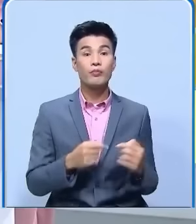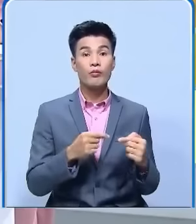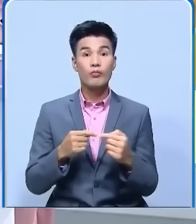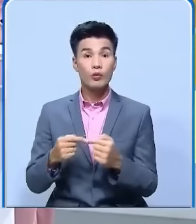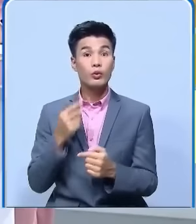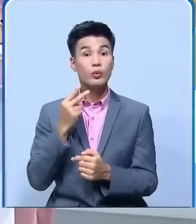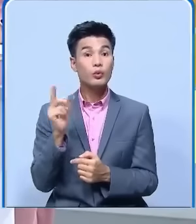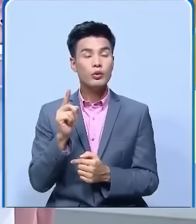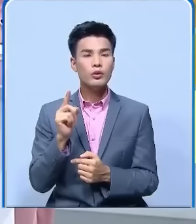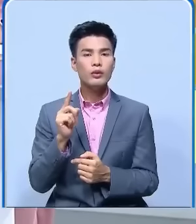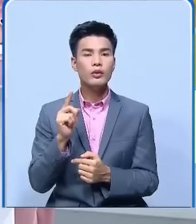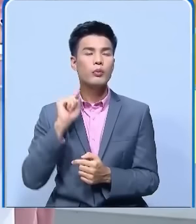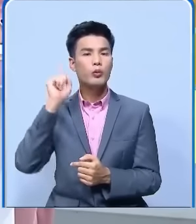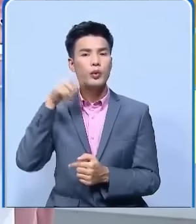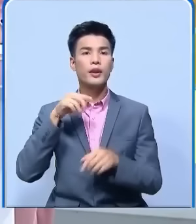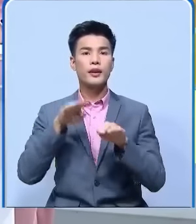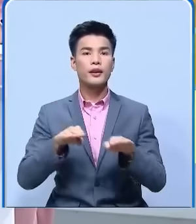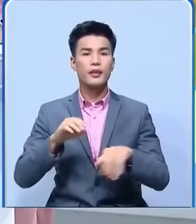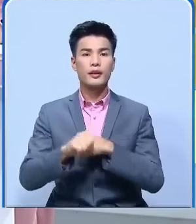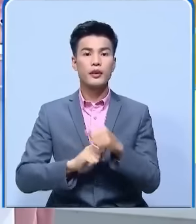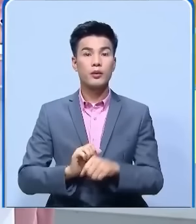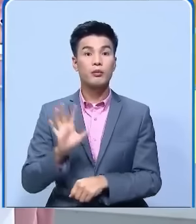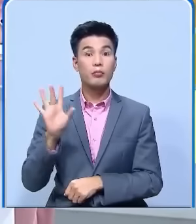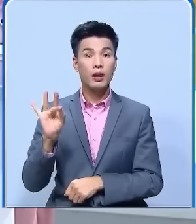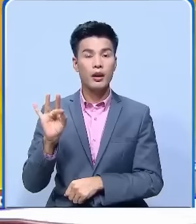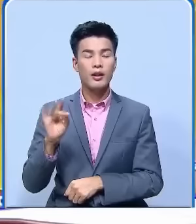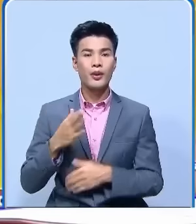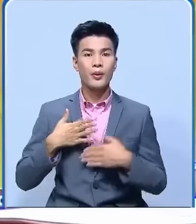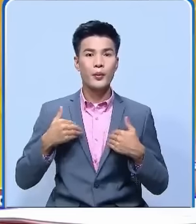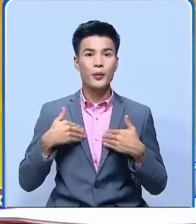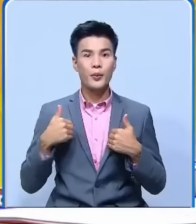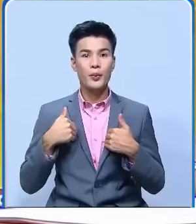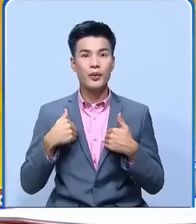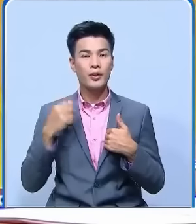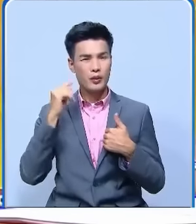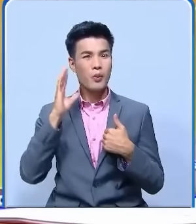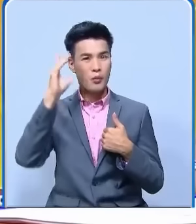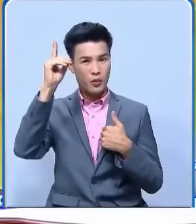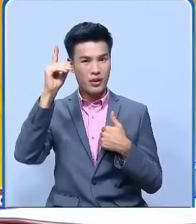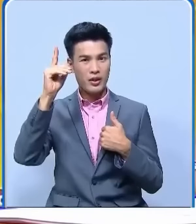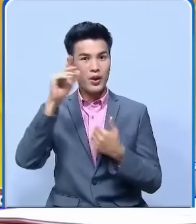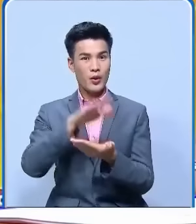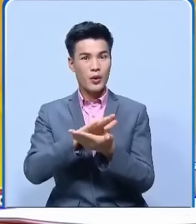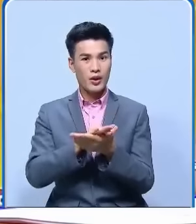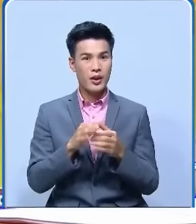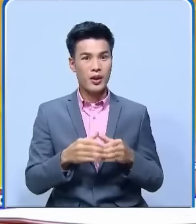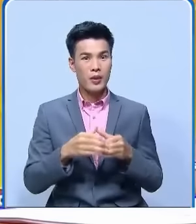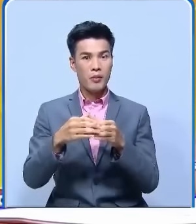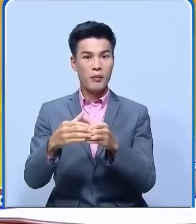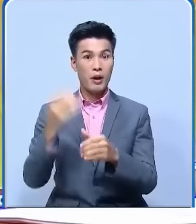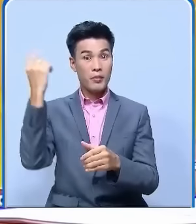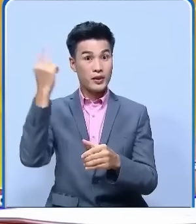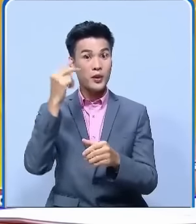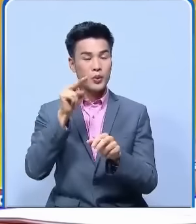เป็นเรื่องของน้องเด็กหญิงอายุ 8ขวบครับน้องตื่นเต้นมากเพราะวันรุ่งขึ้นเนี่ยโรงเรียนจะพาไปทัศนศึกษาจะไป